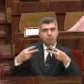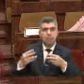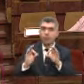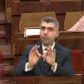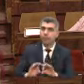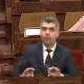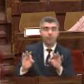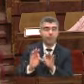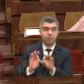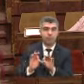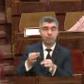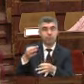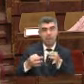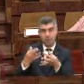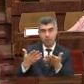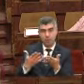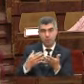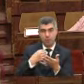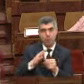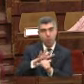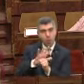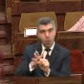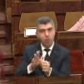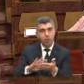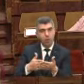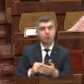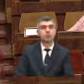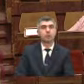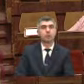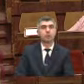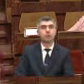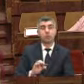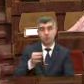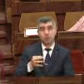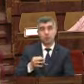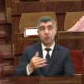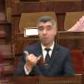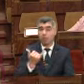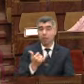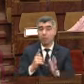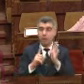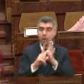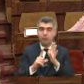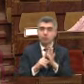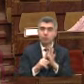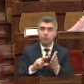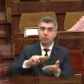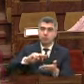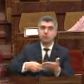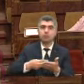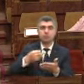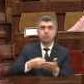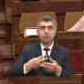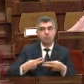بعد أثبتت نجاحتها خصوصا في جائحة كورونا، إلا أن سيد الوزير خصنا نص قانوني يأطر هذه